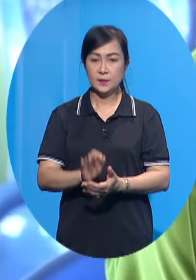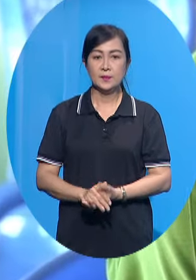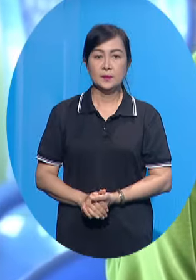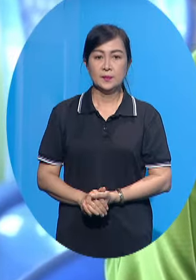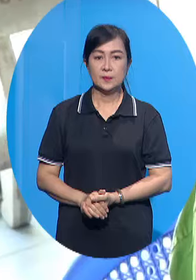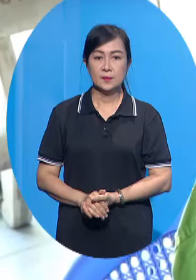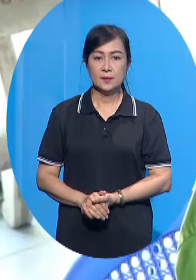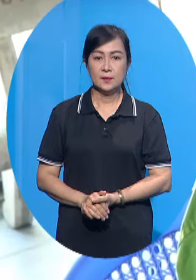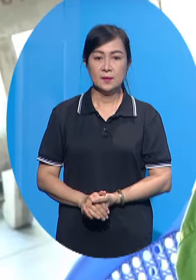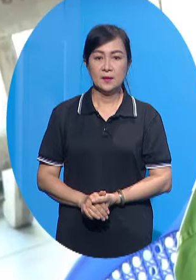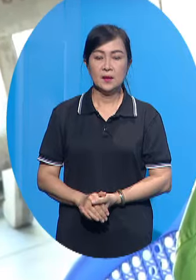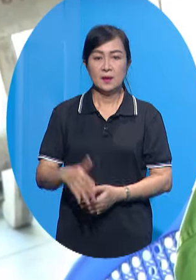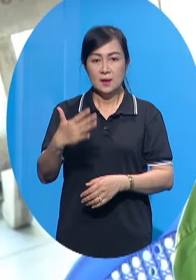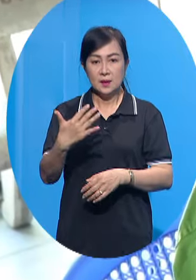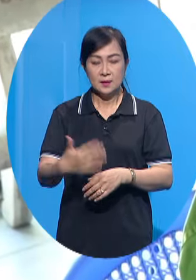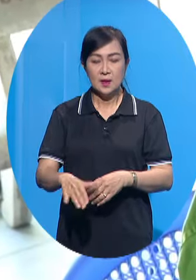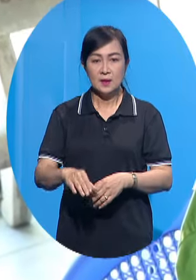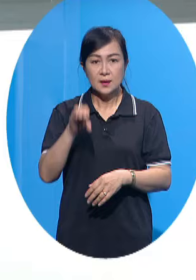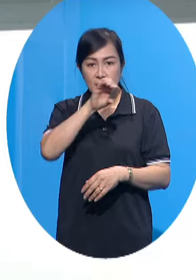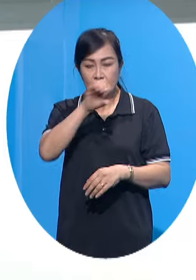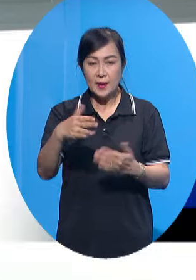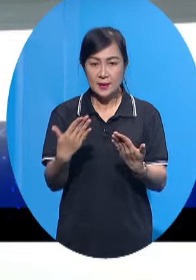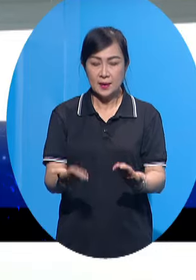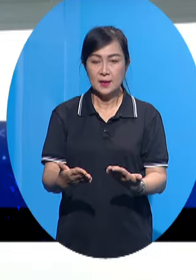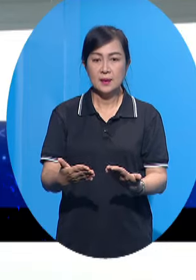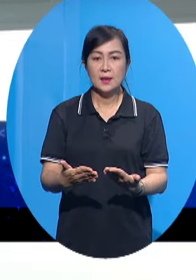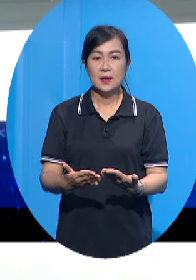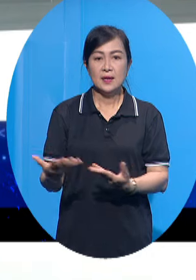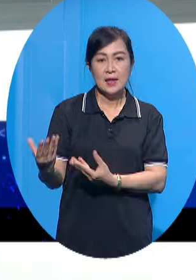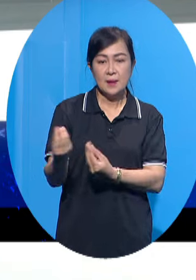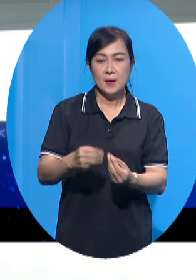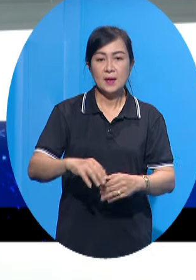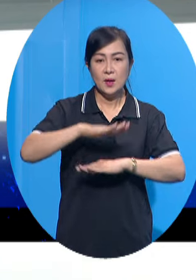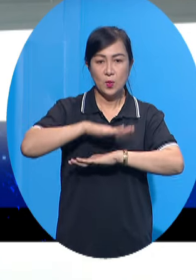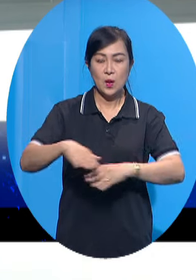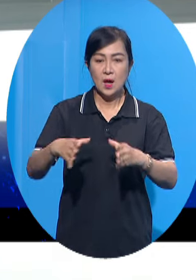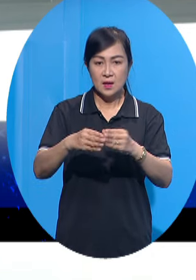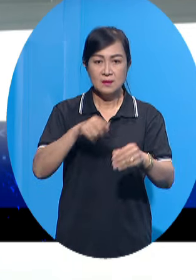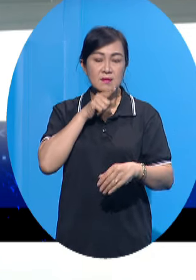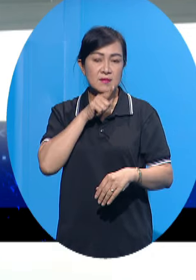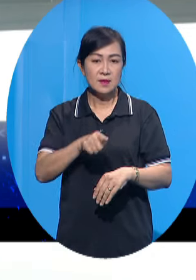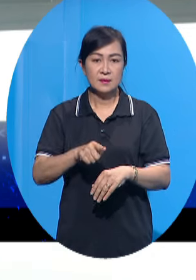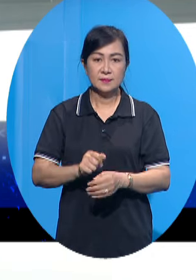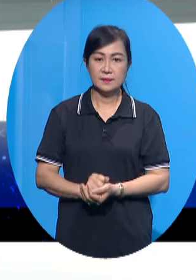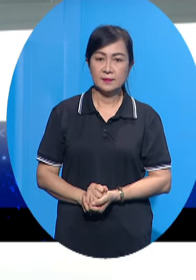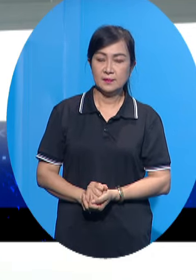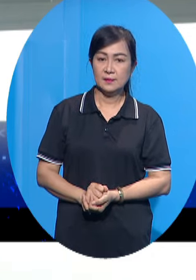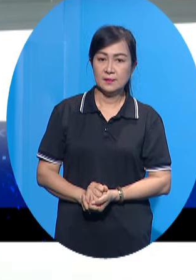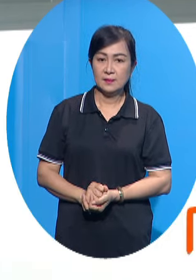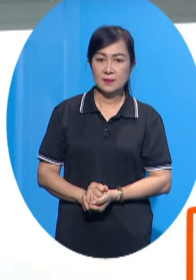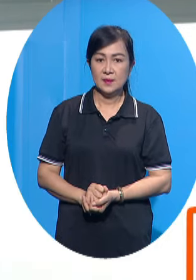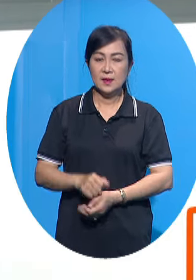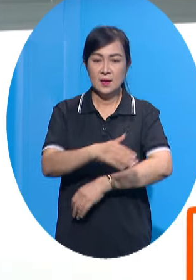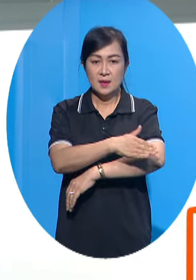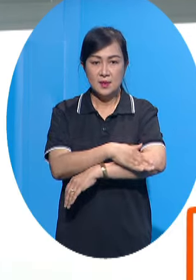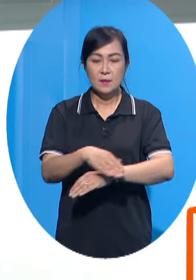Từ khi mà hoàn thành cái mô hình camera này đưa vào hoạt động thì cũng đem lại những cái hiệu quả rất là thiết thực. Cụ thể như là giúp cho